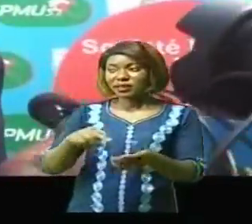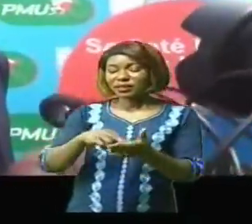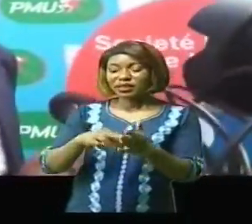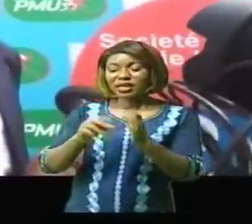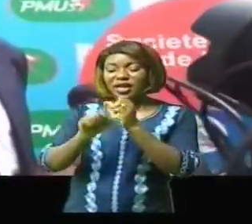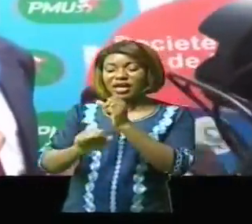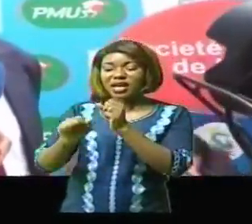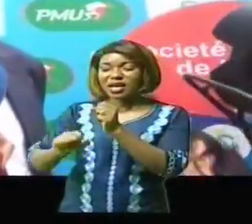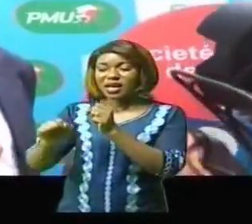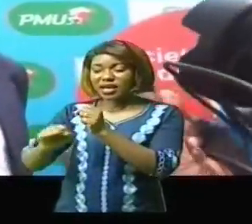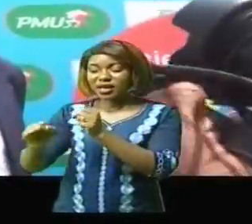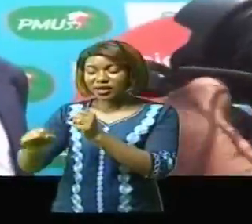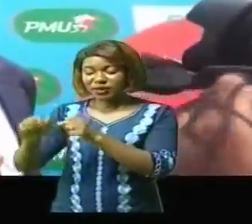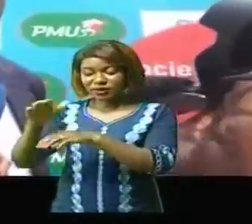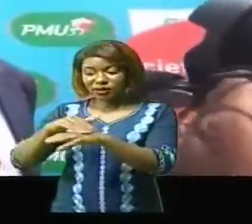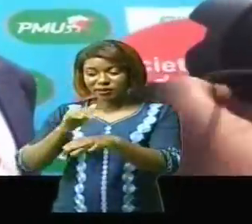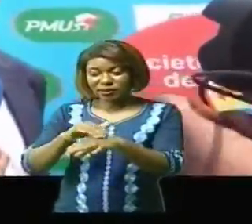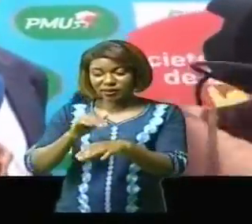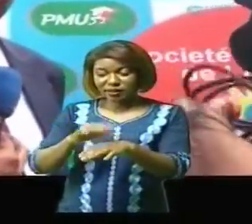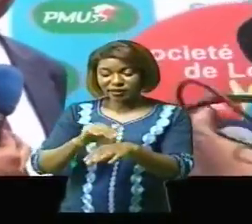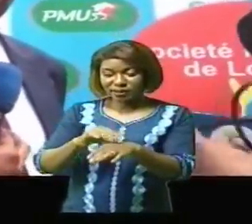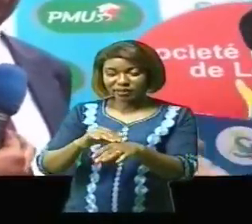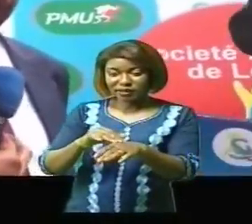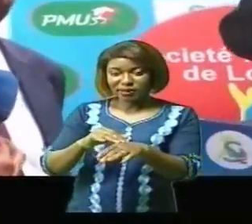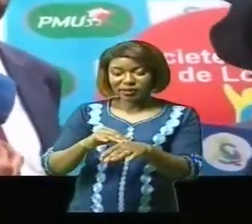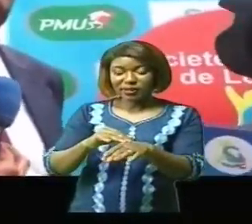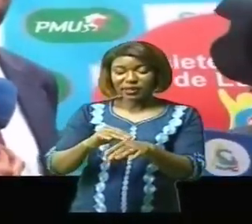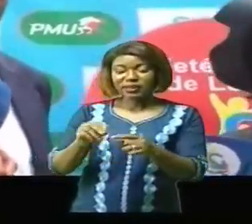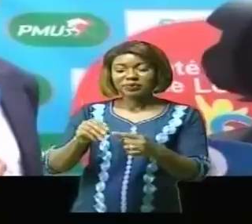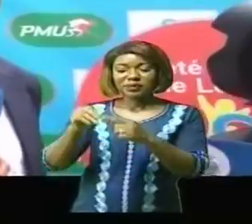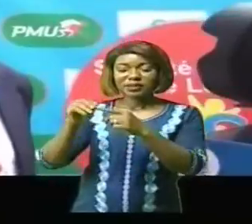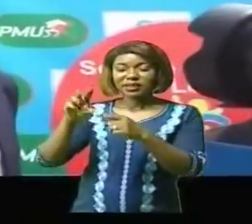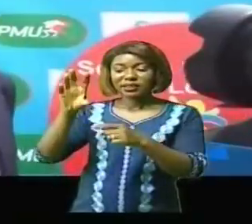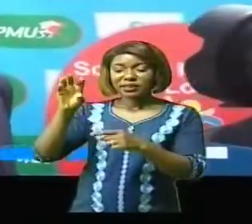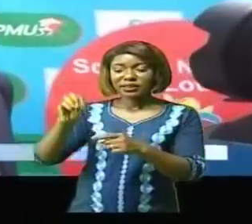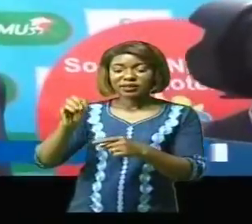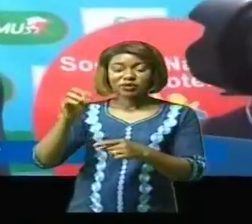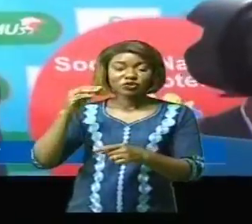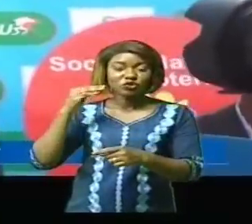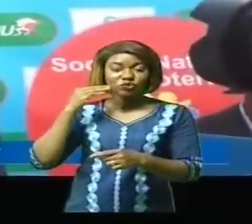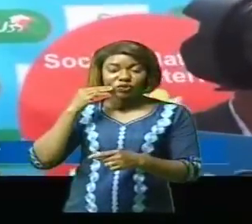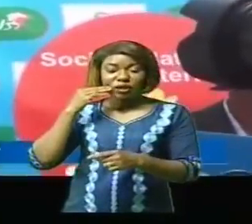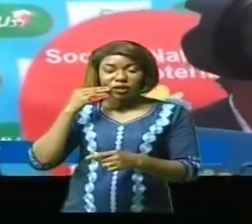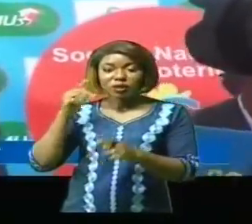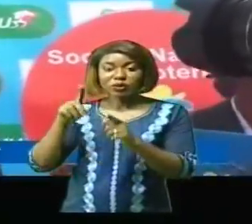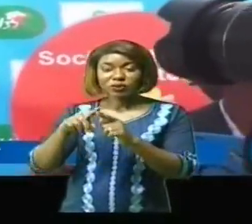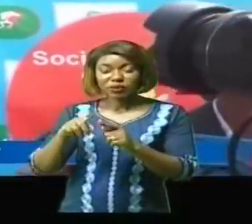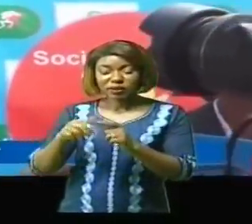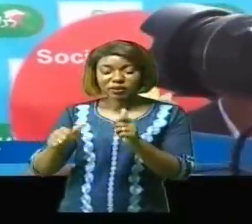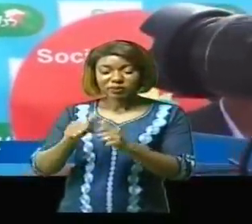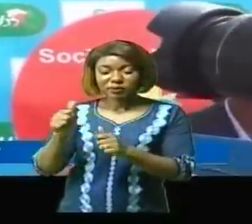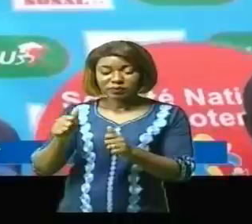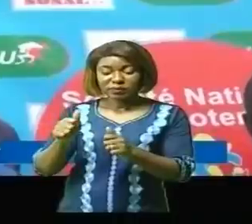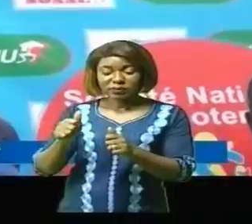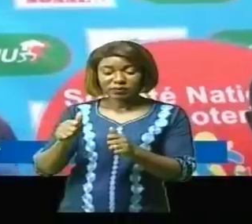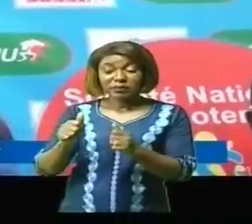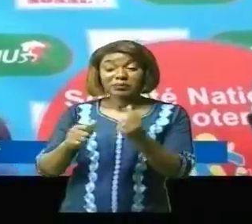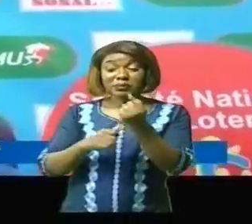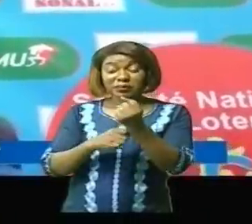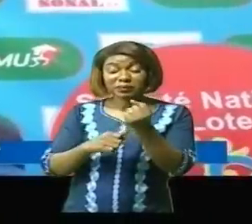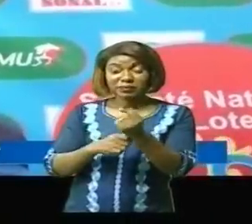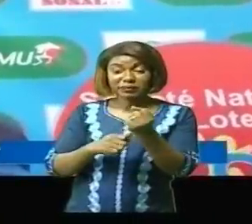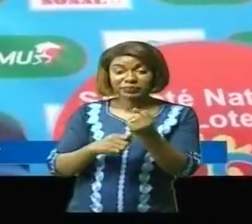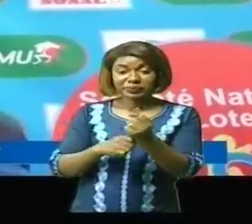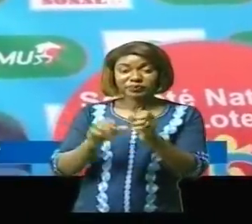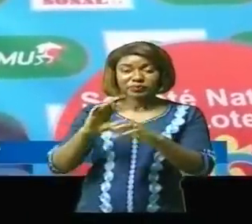avons lancée, qu'on a appelée spéciale le 30 juin. Et c'est un des plus gros gagnants qu'on a eu. Nous invitons tout